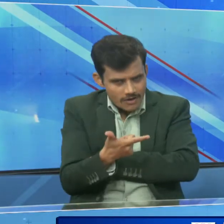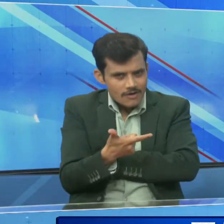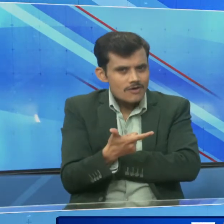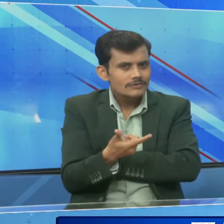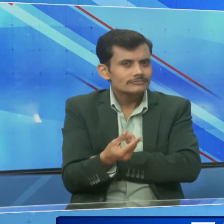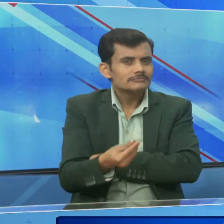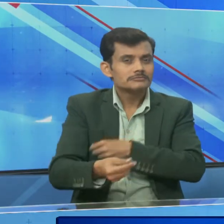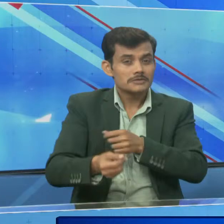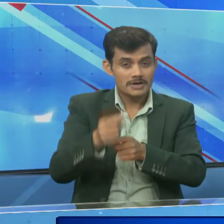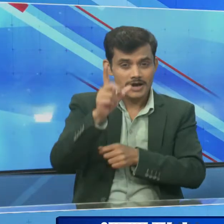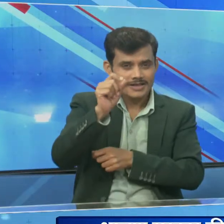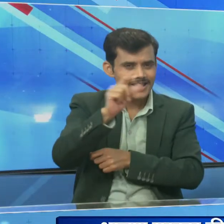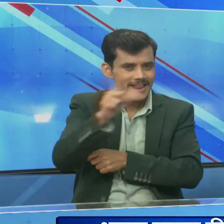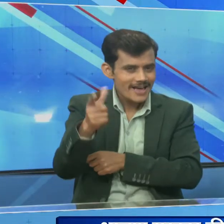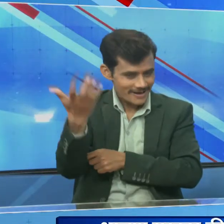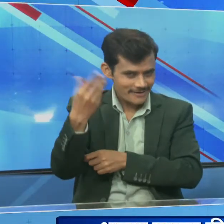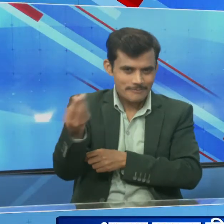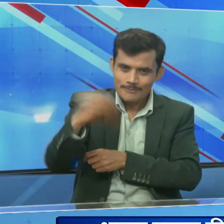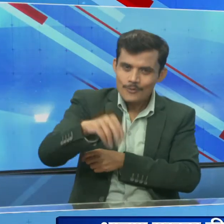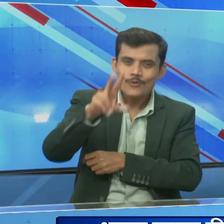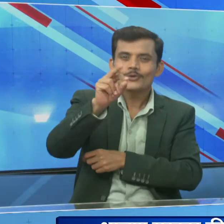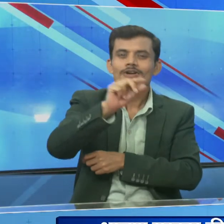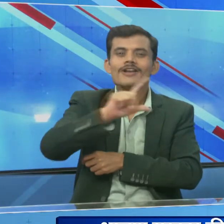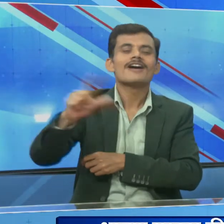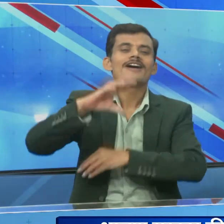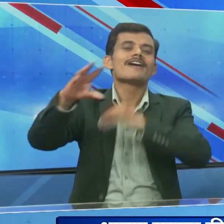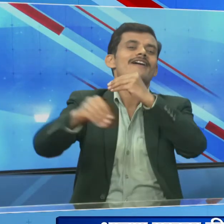increase it to 20 lakhs.